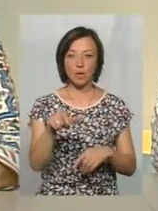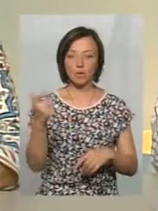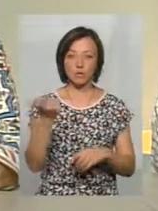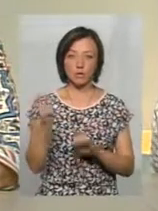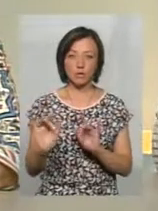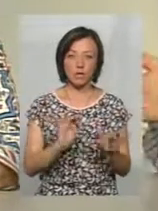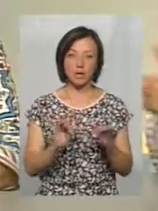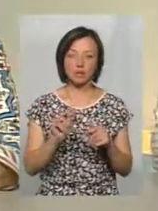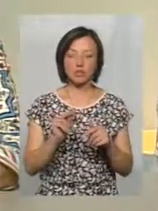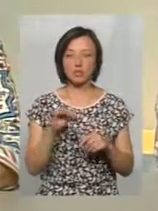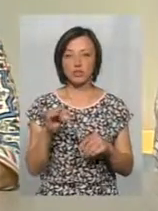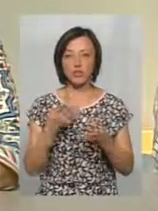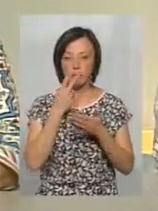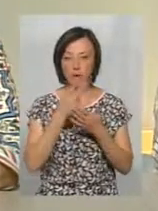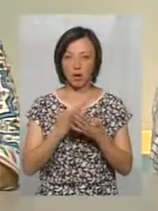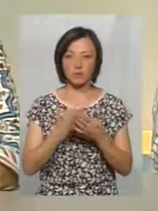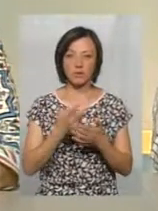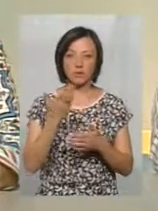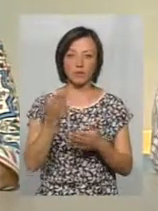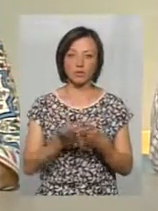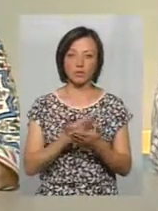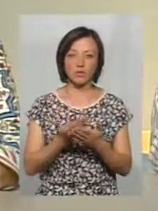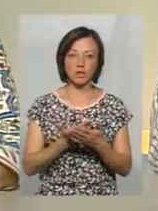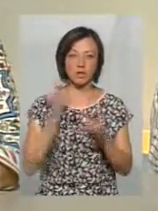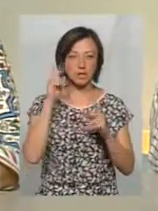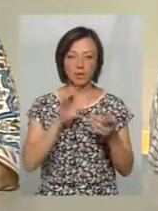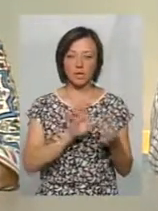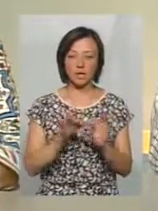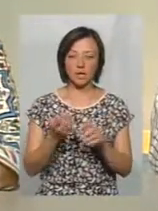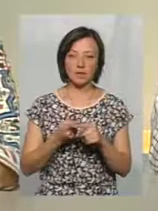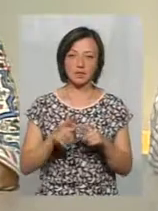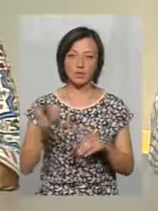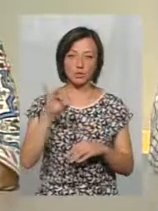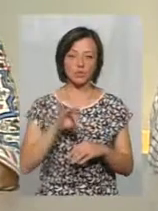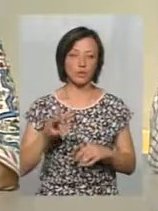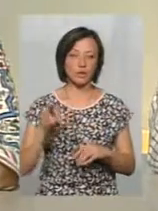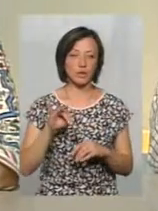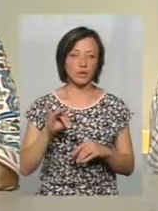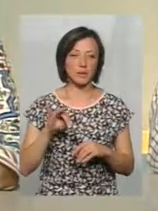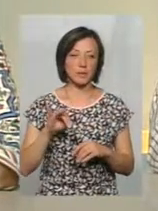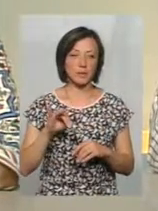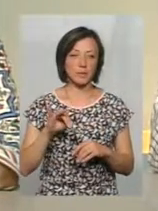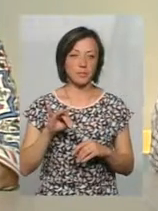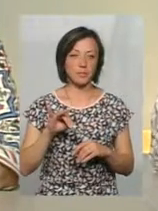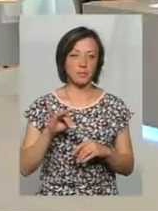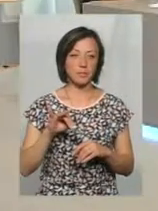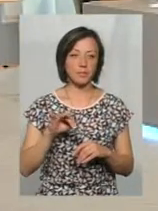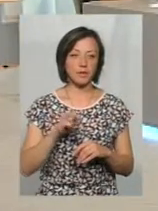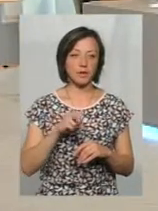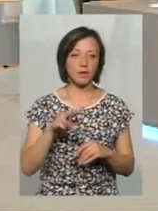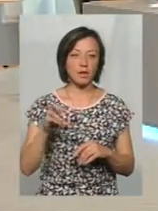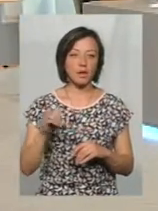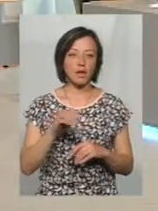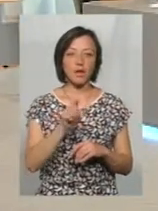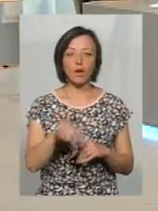господарської діяльності, чи от як ми бачили це в вашому сюжеті, я не знаю деталі цієї, цих всіх деталей, але, тобто,